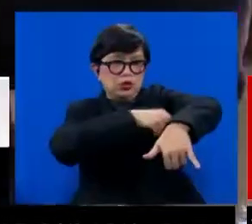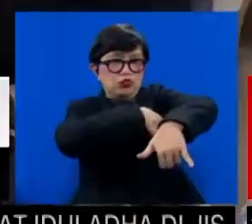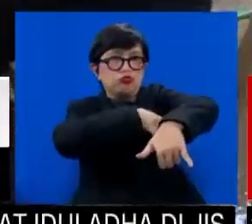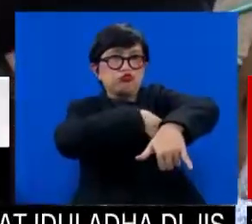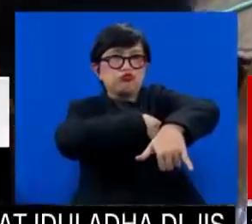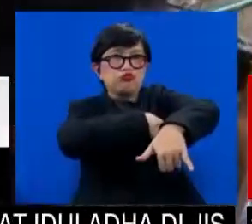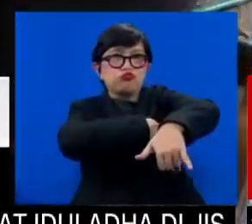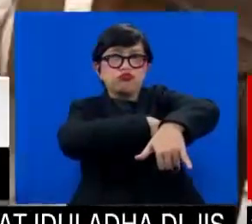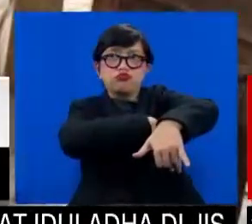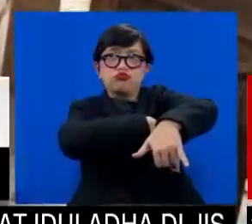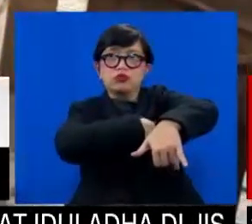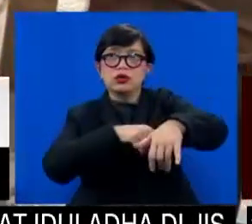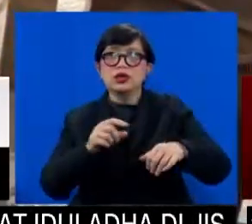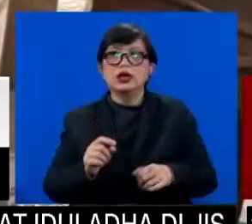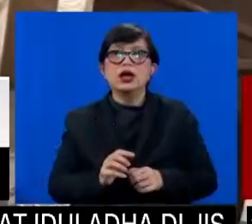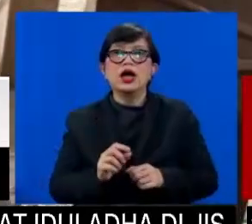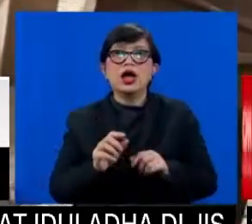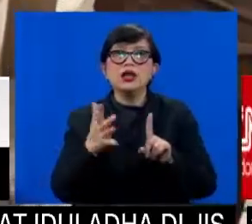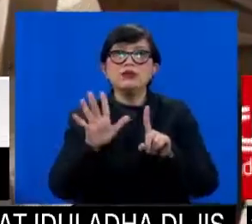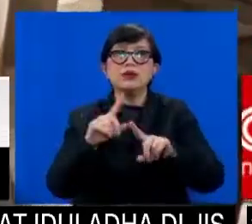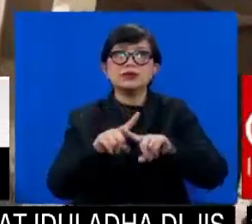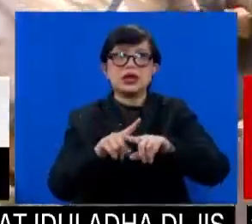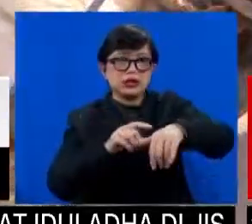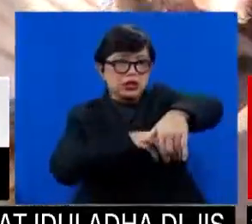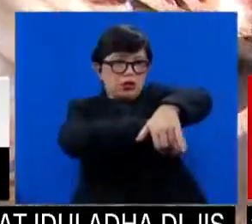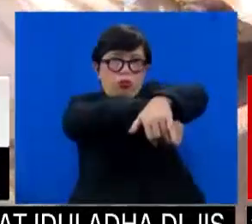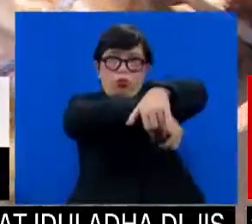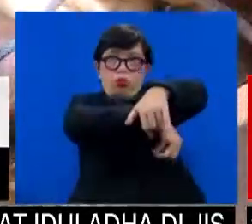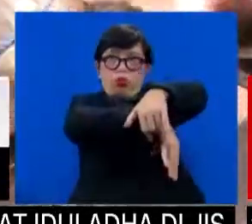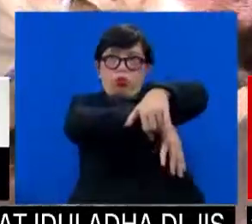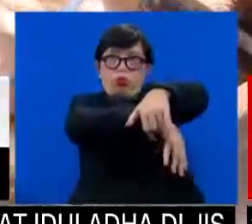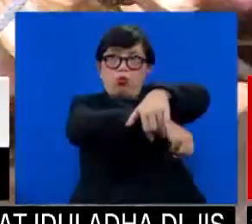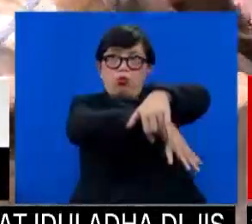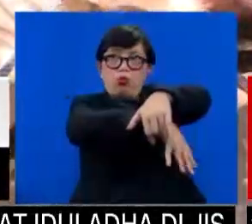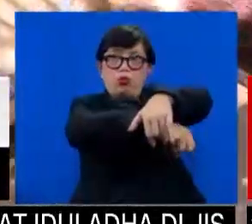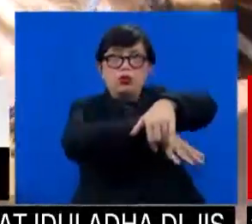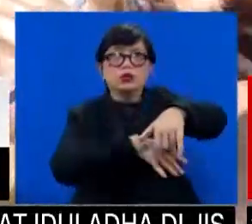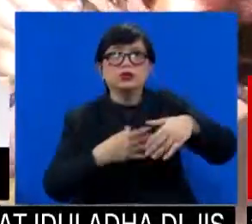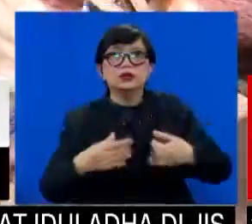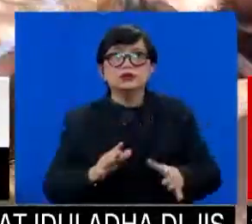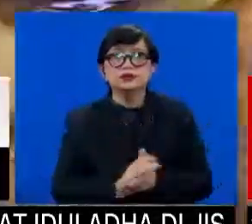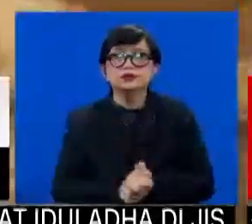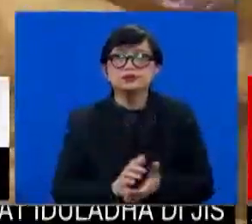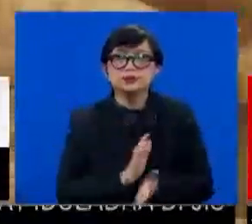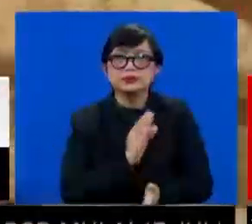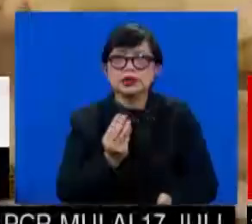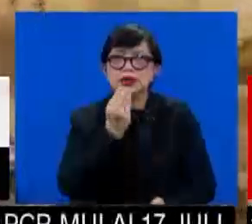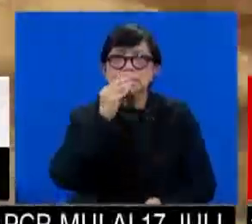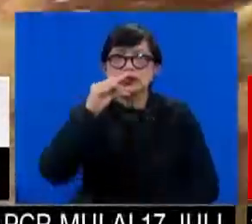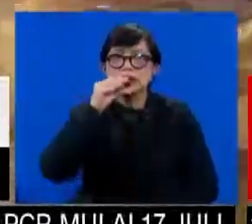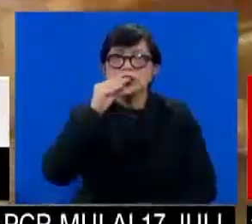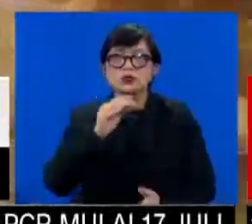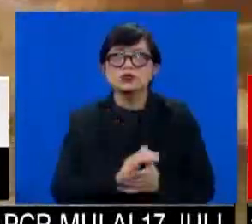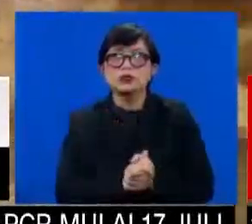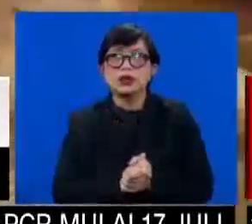Ini dia yang membuat tubuhnya cepat sekali kotor. Makanannya, selain ampas tahu dan tempe, juga diberi kulit jagung